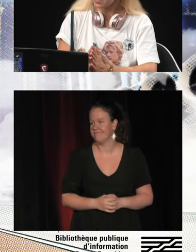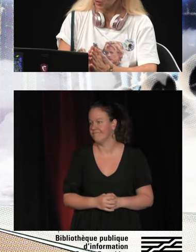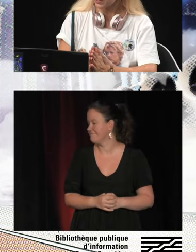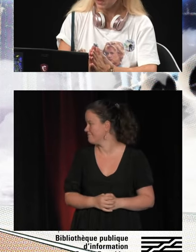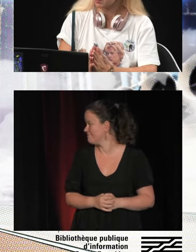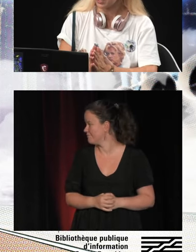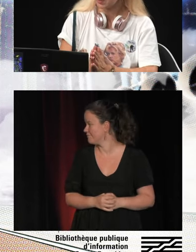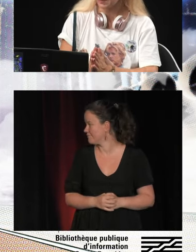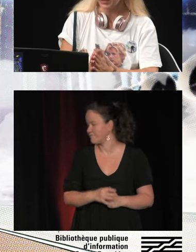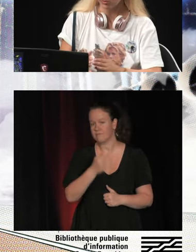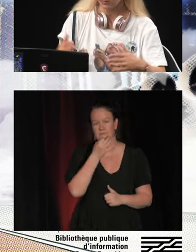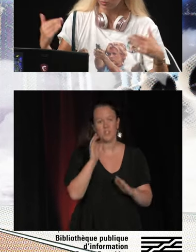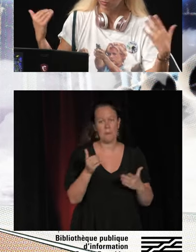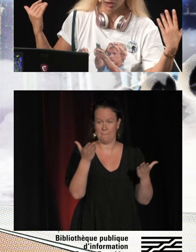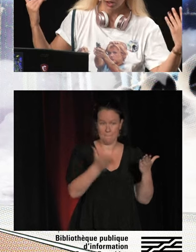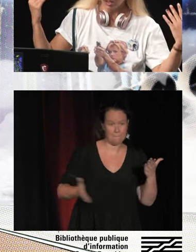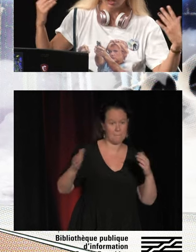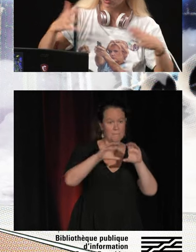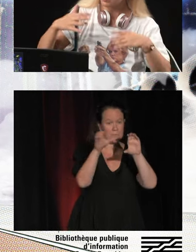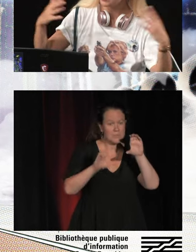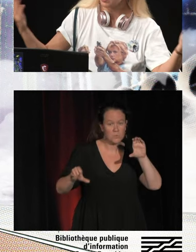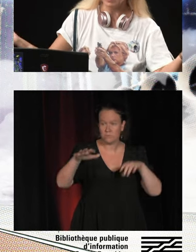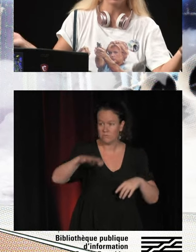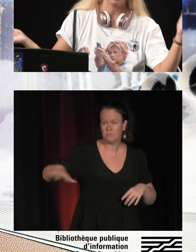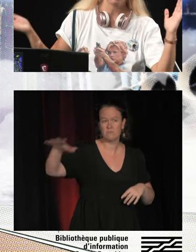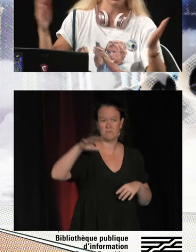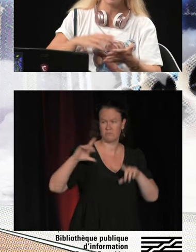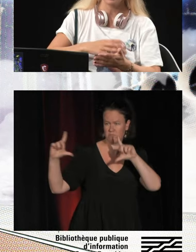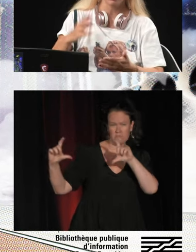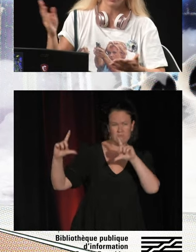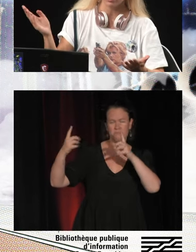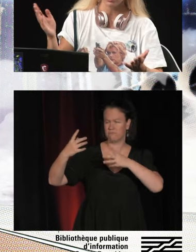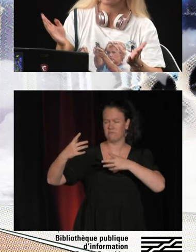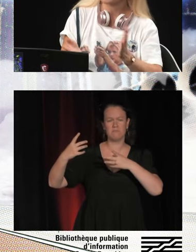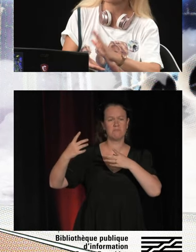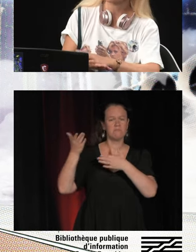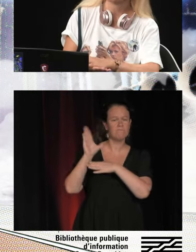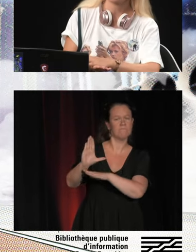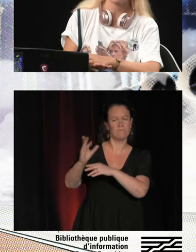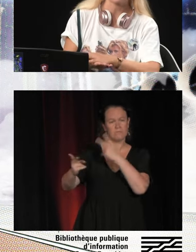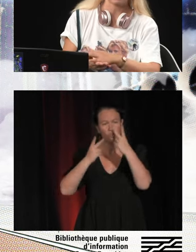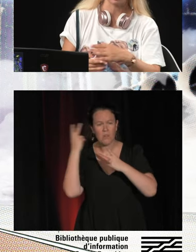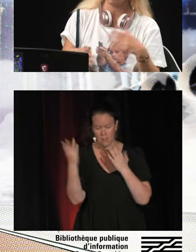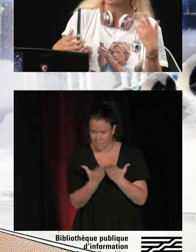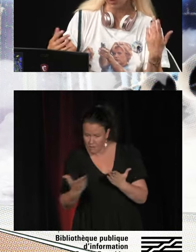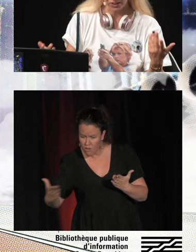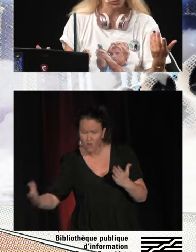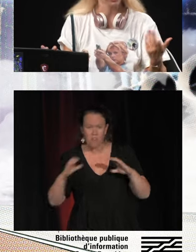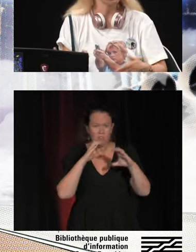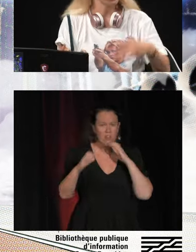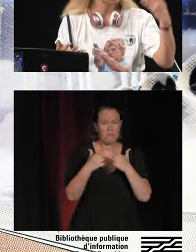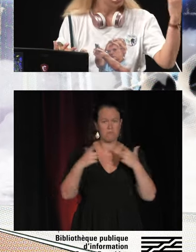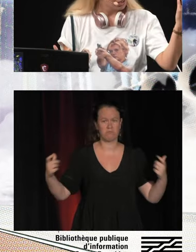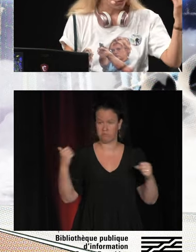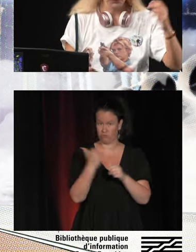Je voudrais le dire, n'empêche, par rapport à la BPI, je trouve tous les visuels, toutes les explications en flyer, etc. Tout a été fait en